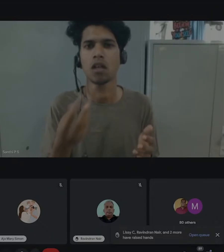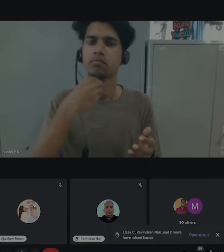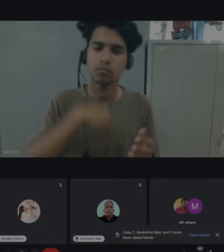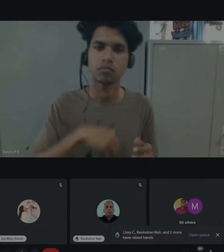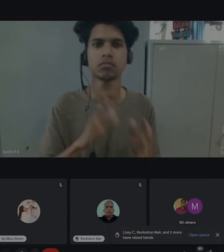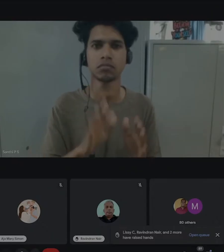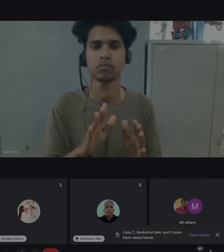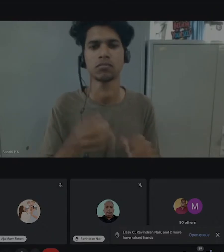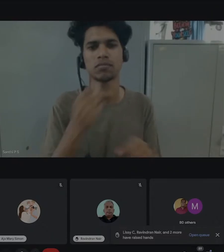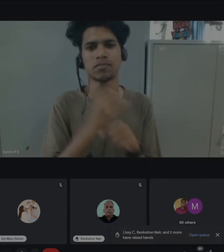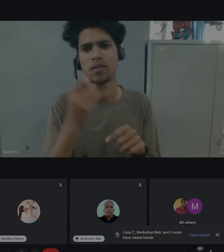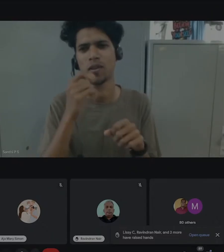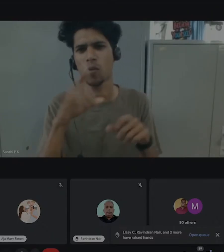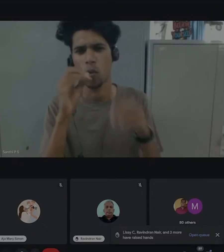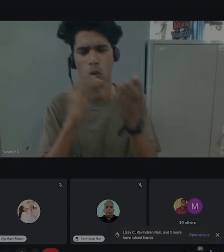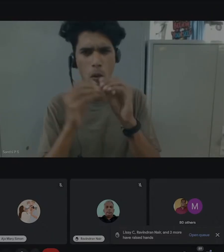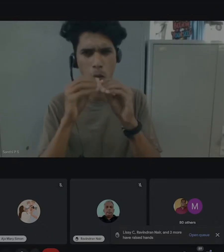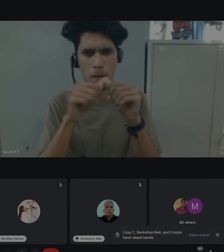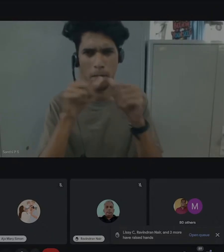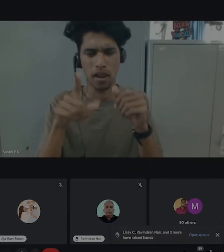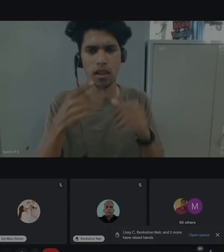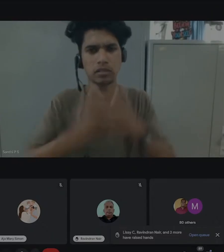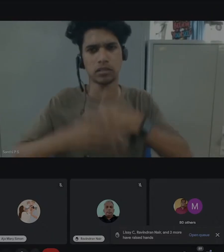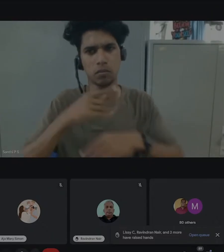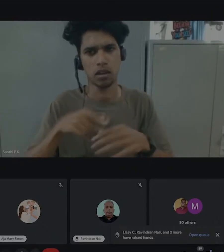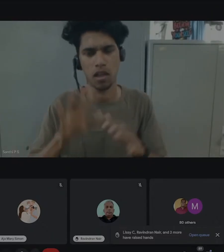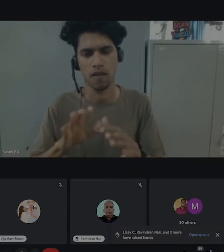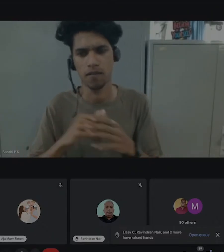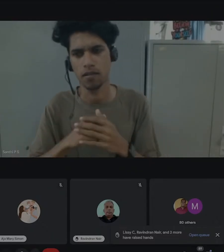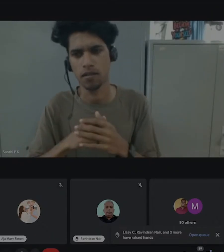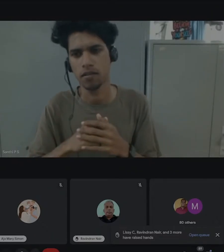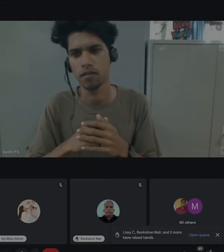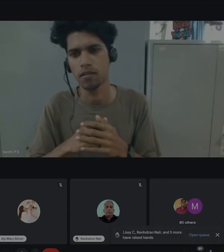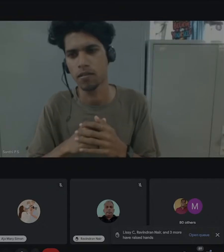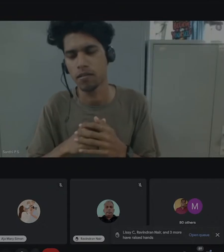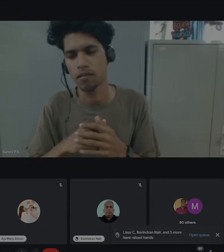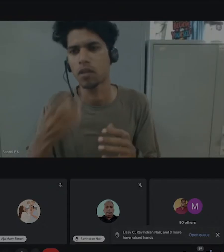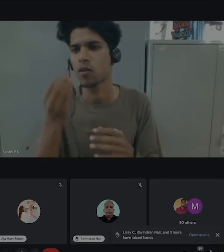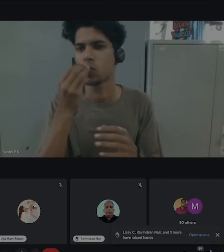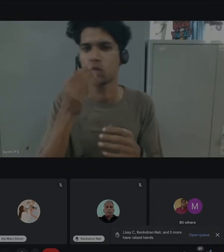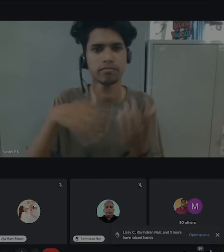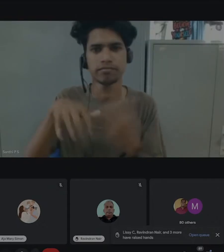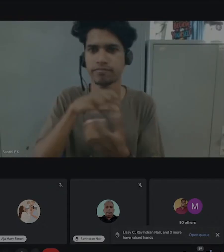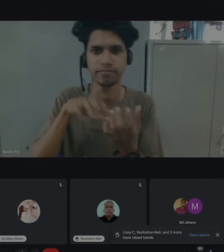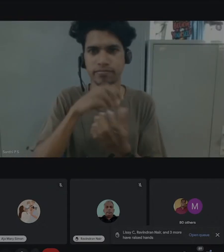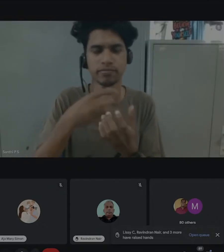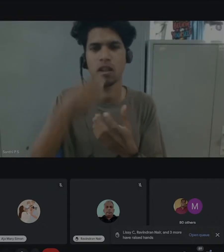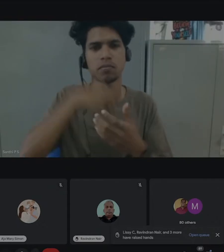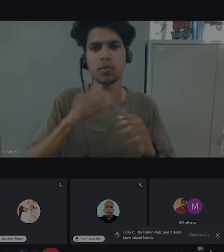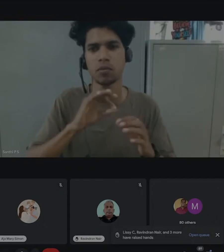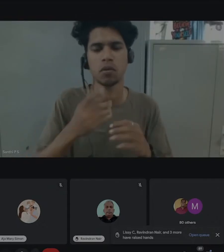കുട്ടിയായിരുന്നു. ഇപ്പോൾ തെറപ്പിക്കൊക്കെ കൊണ്ടുപോയി നോർമൽ സ്റ്റേജ് ആയിട്ടുണ്ട്. പക്ഷെ ഫുഡ് ചവച്ചരച്ച് കഴിക്കുന്നില്ല. പല ശ്രമങ്ങളും നടത്തി,